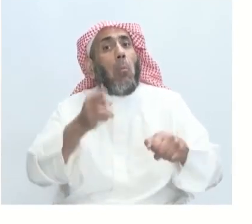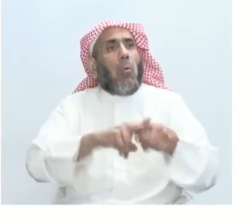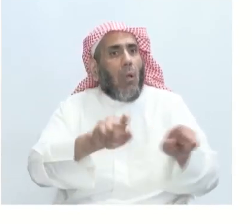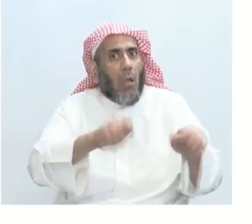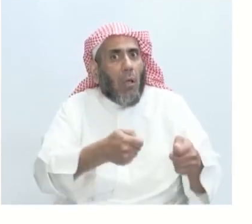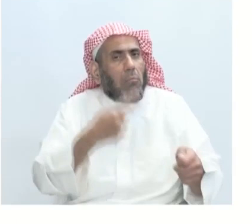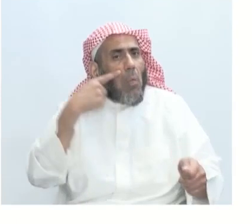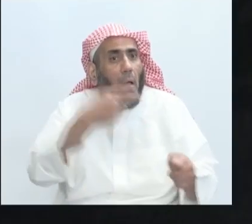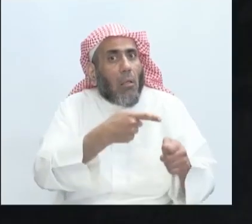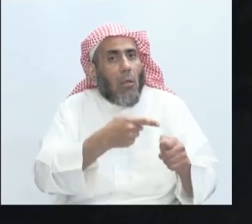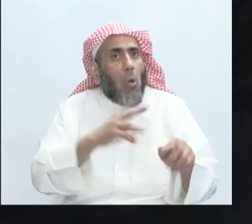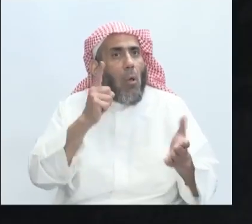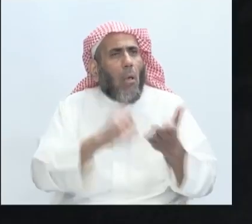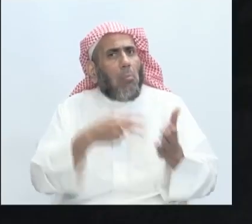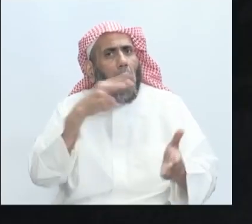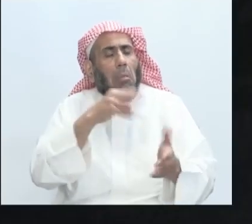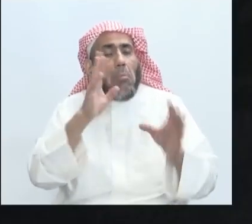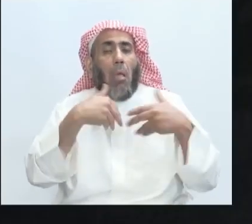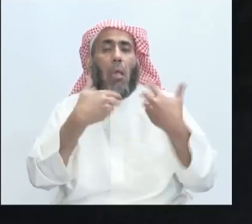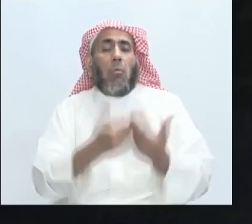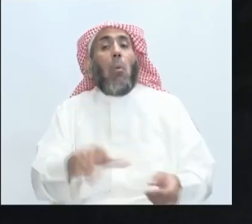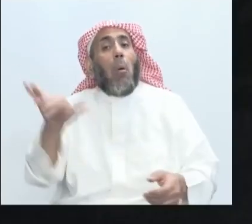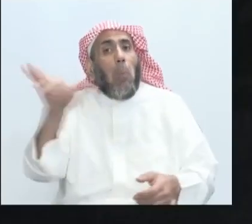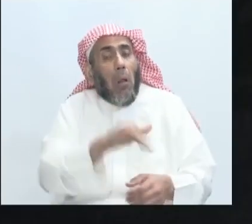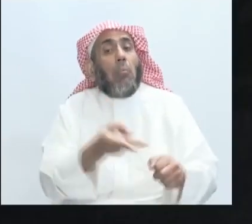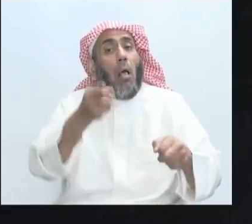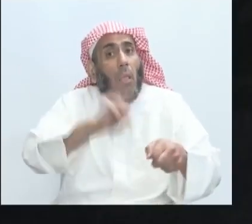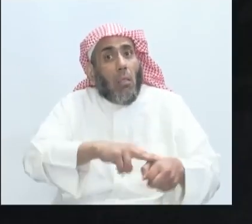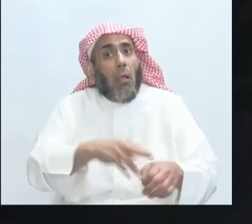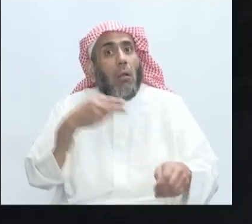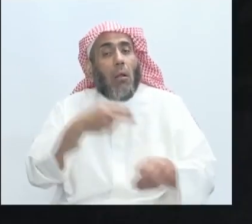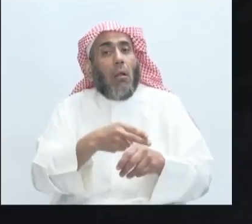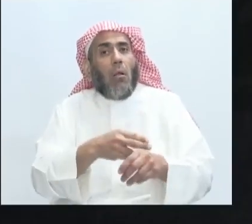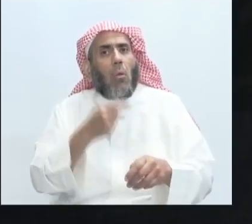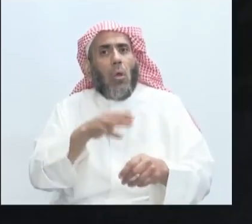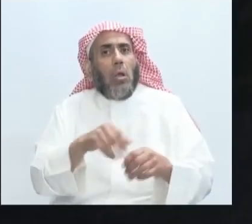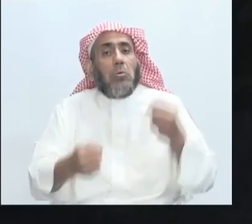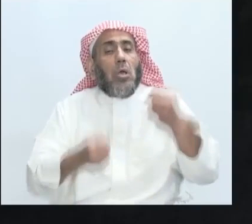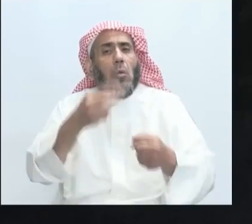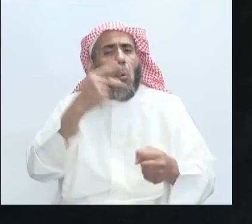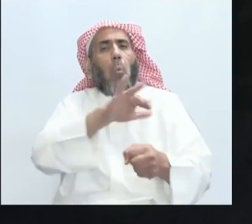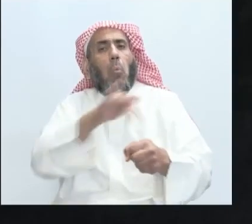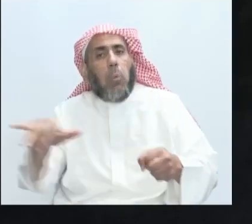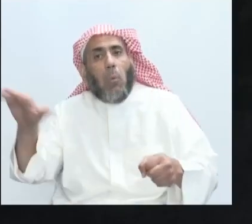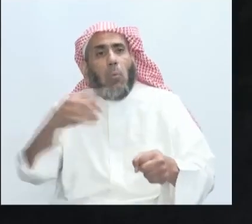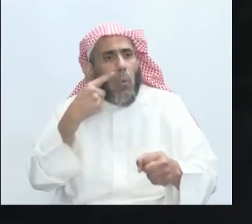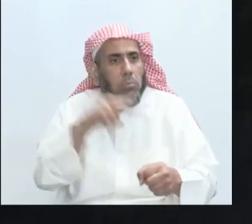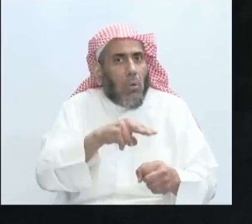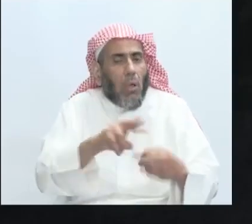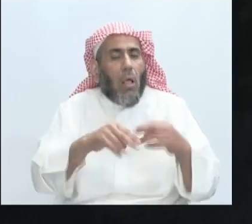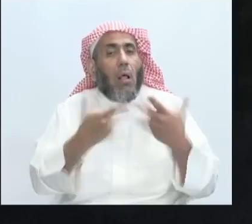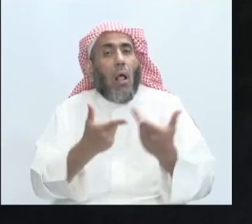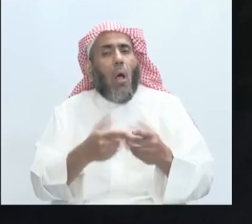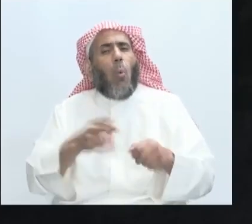اخرى الى الباب ويتاكد انه لم يغلق ثم يرجع مره اخرى الى قد يذهب الى سيارته ويرجع مره اخرى الى ذلك